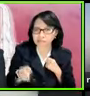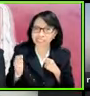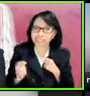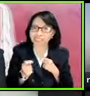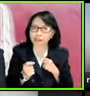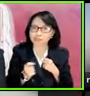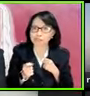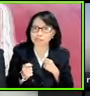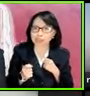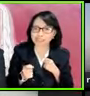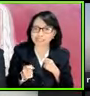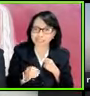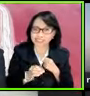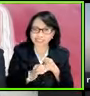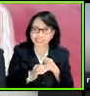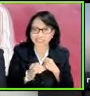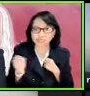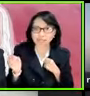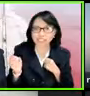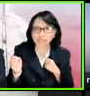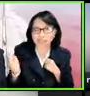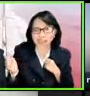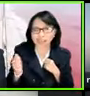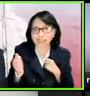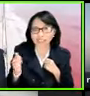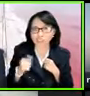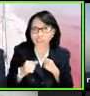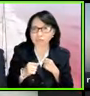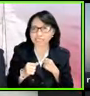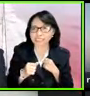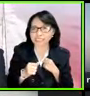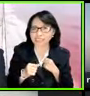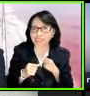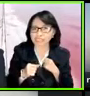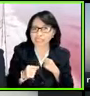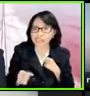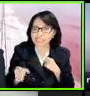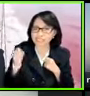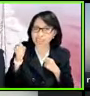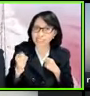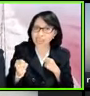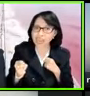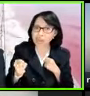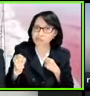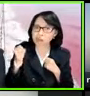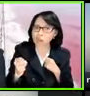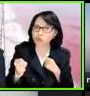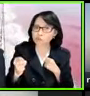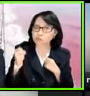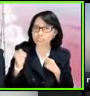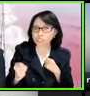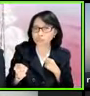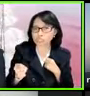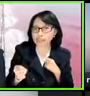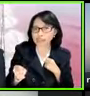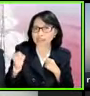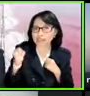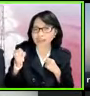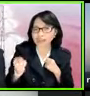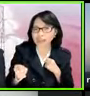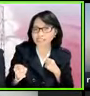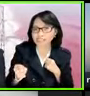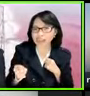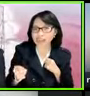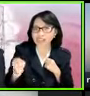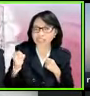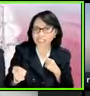Mari kita ucapkan teman sebelah kanan atau sebelah kiri kita Saya mau meneruskan